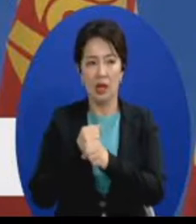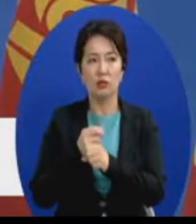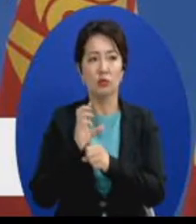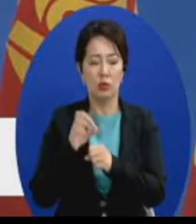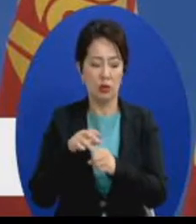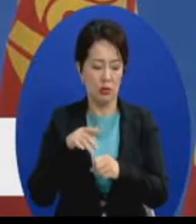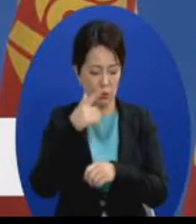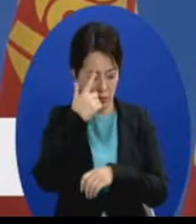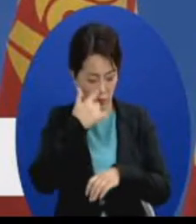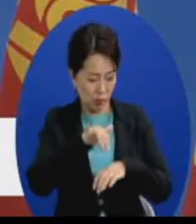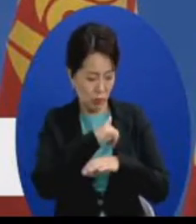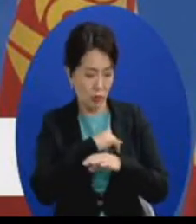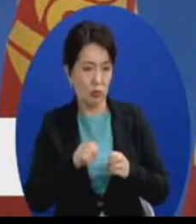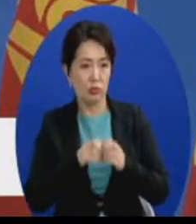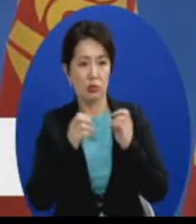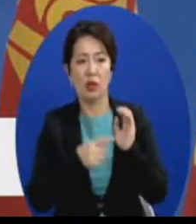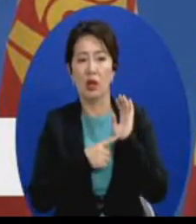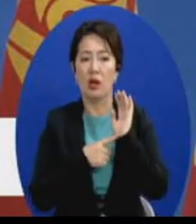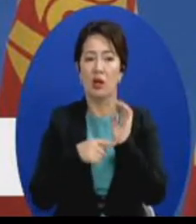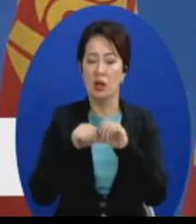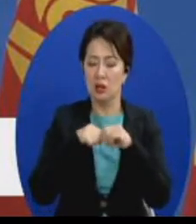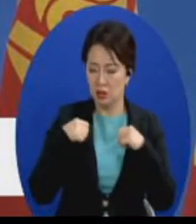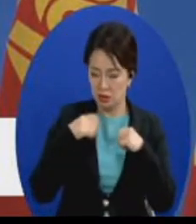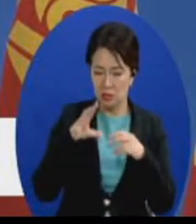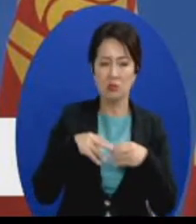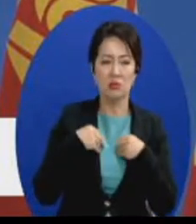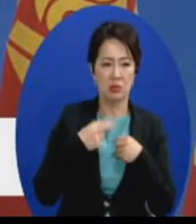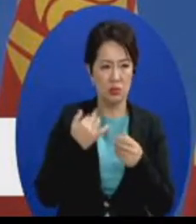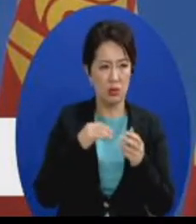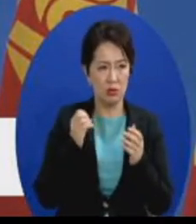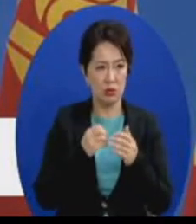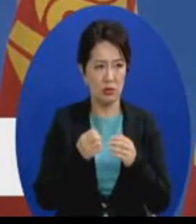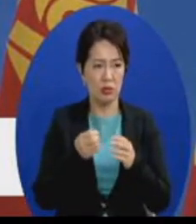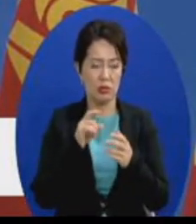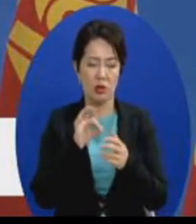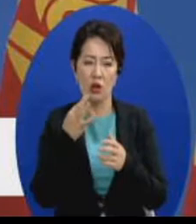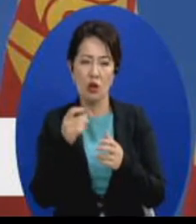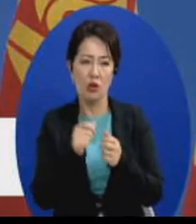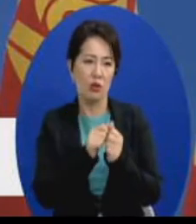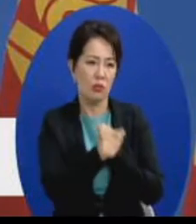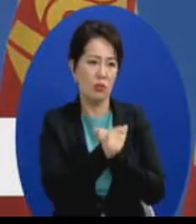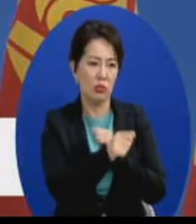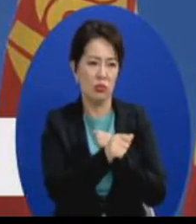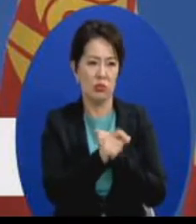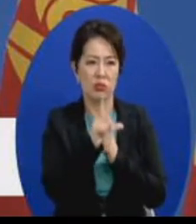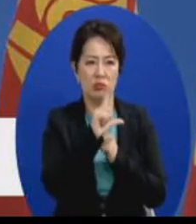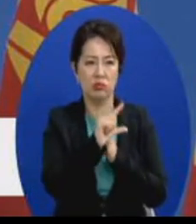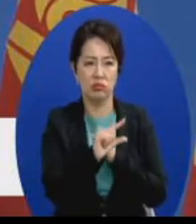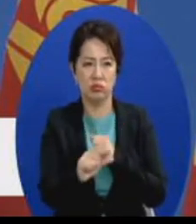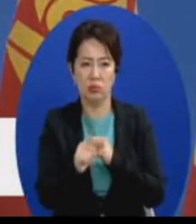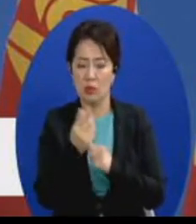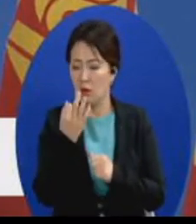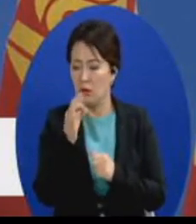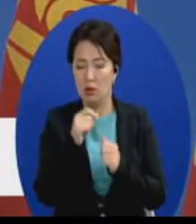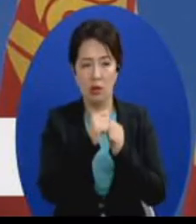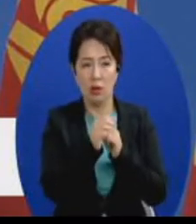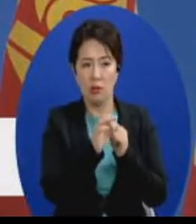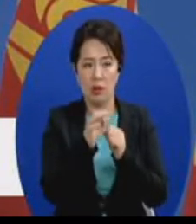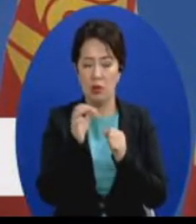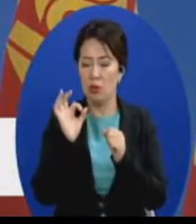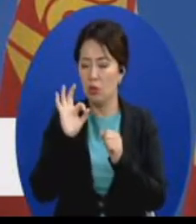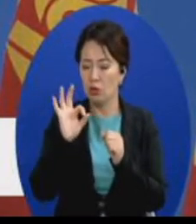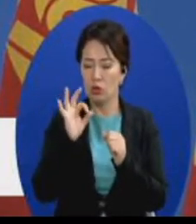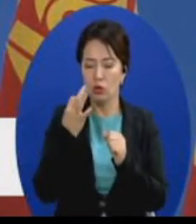хийжсэн бол улс орны өмнө хийжсэн бол энэ гад иргэд маань мэдрэгдэх ёстой. Гэхдээ бид нар энэ өршөлийг гарч барагдуулахгүйгээр өрийн